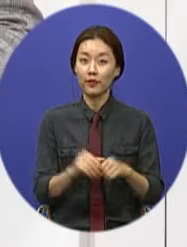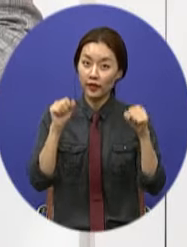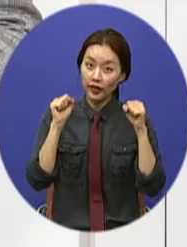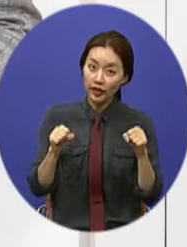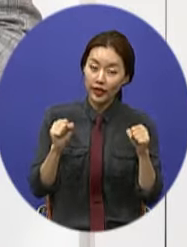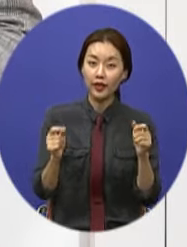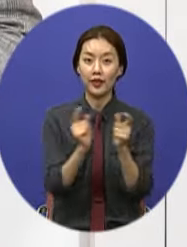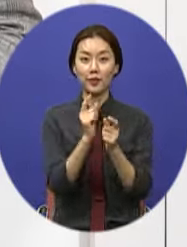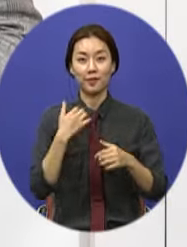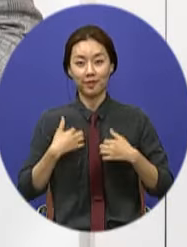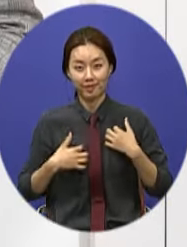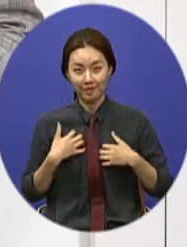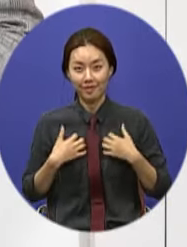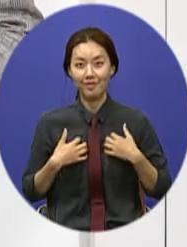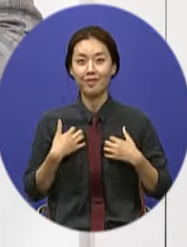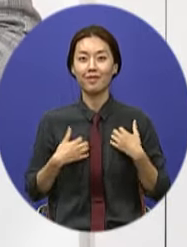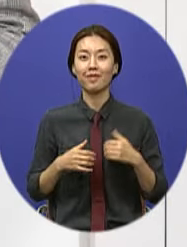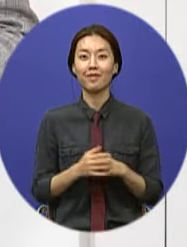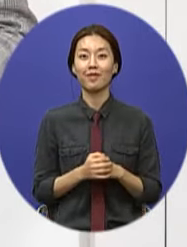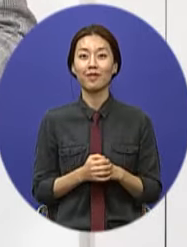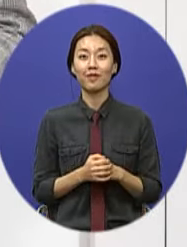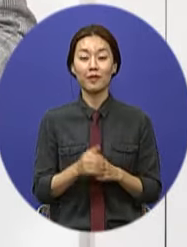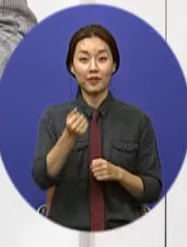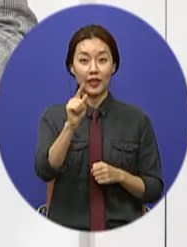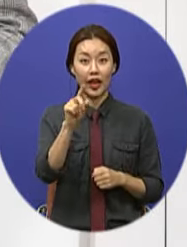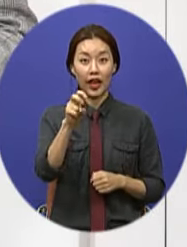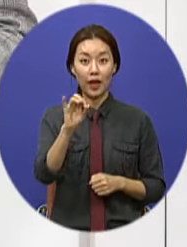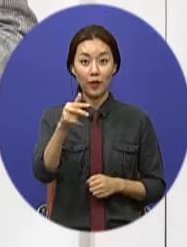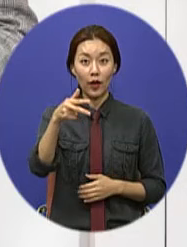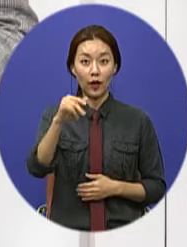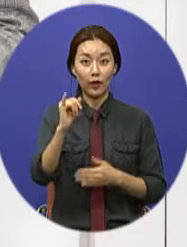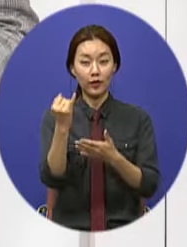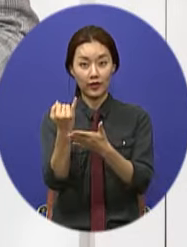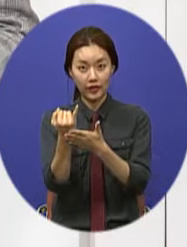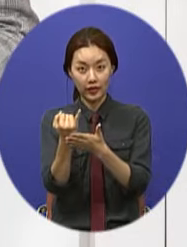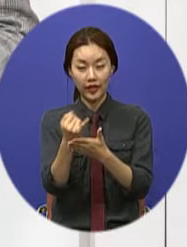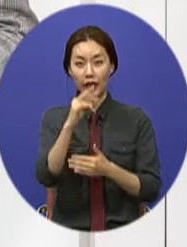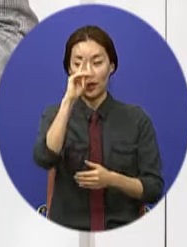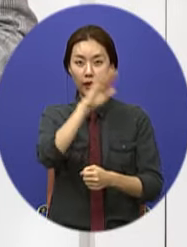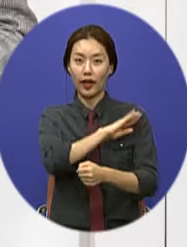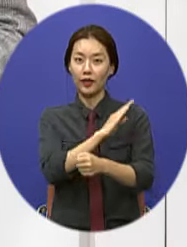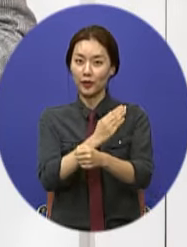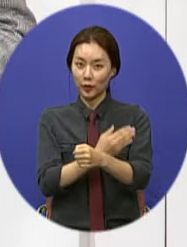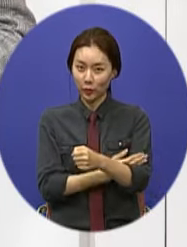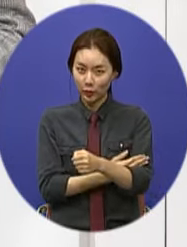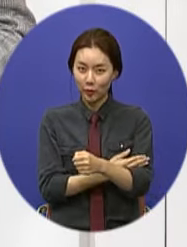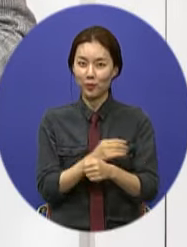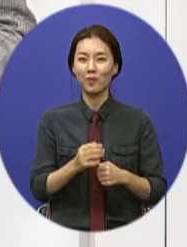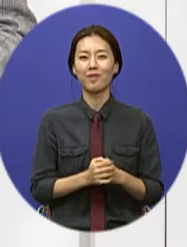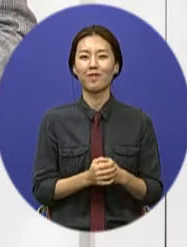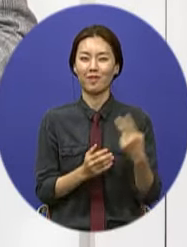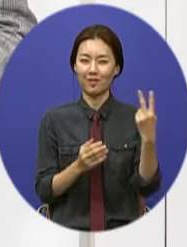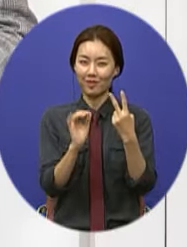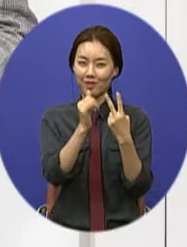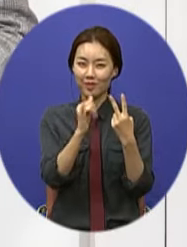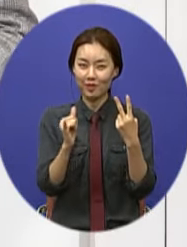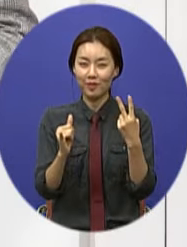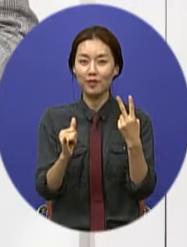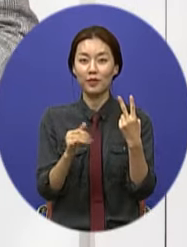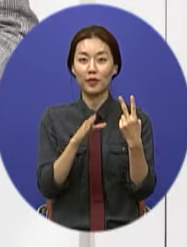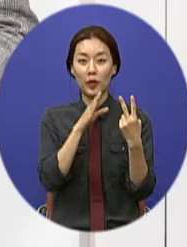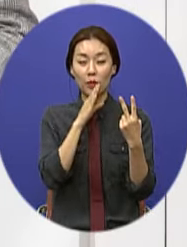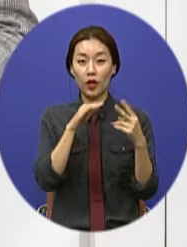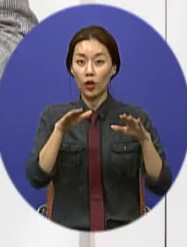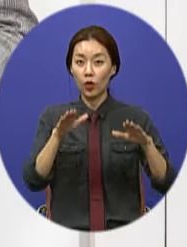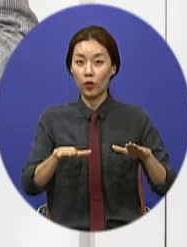안녕하세요. 반갑습니다. 반갑습니다. 반갑습니다. 아, 맹지님, 박재근님. 네. 예, 명, 정말 그 저